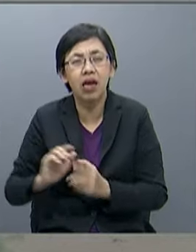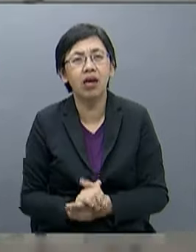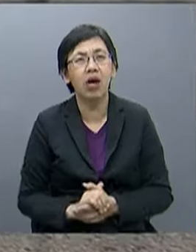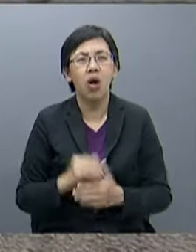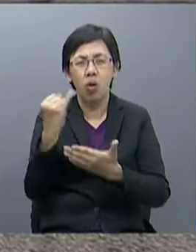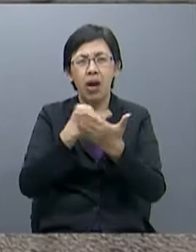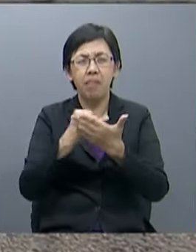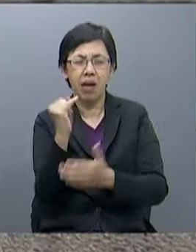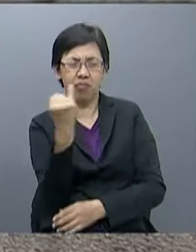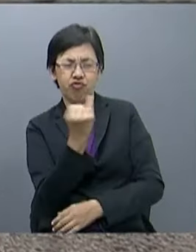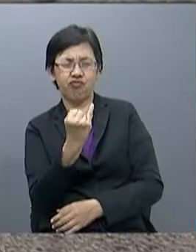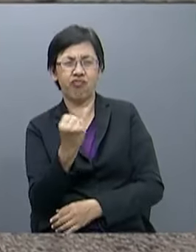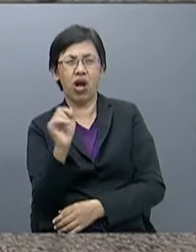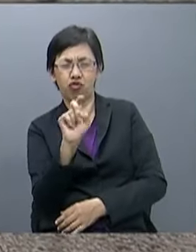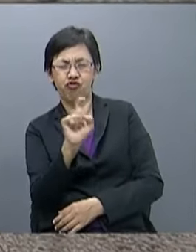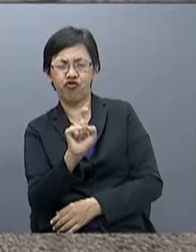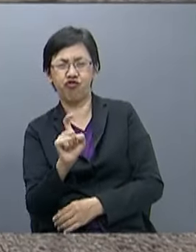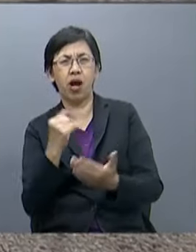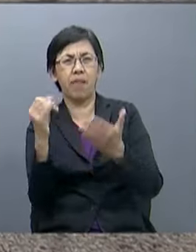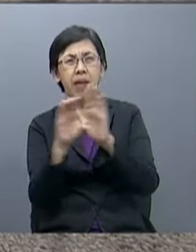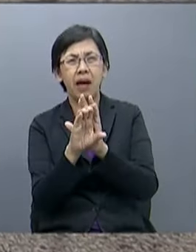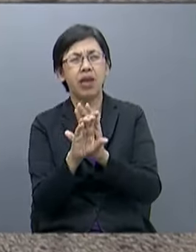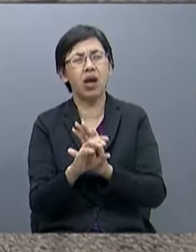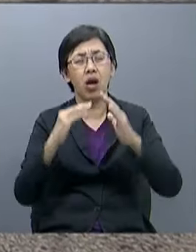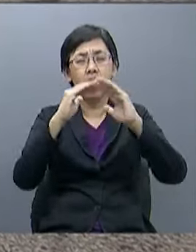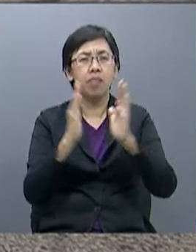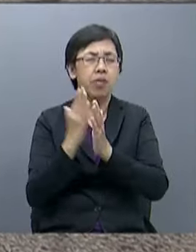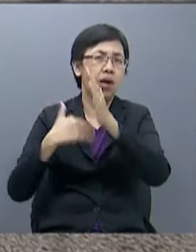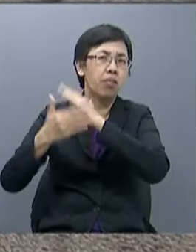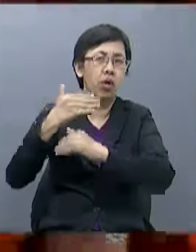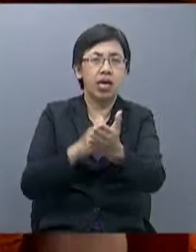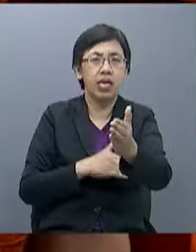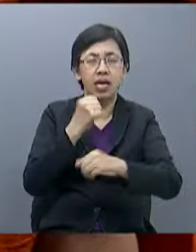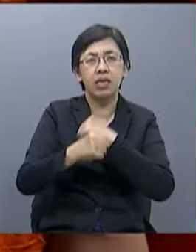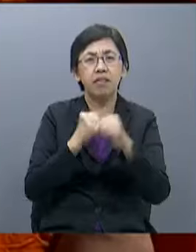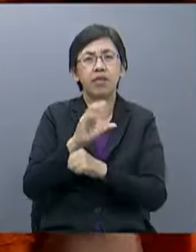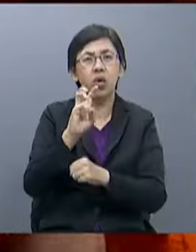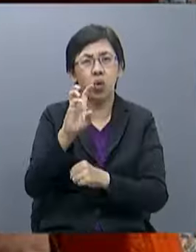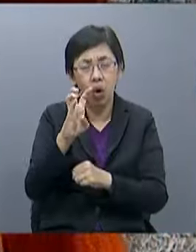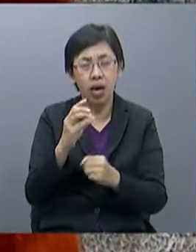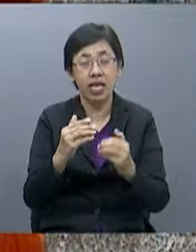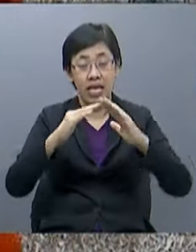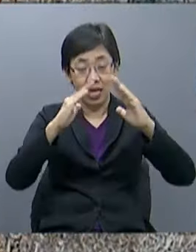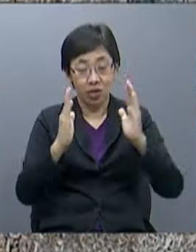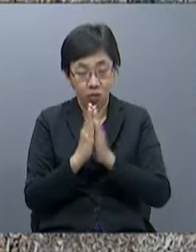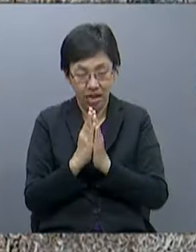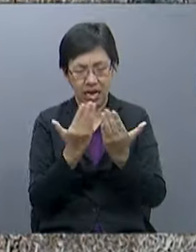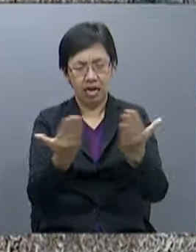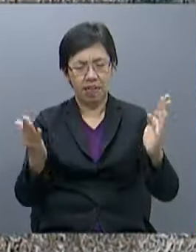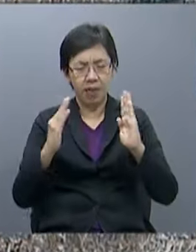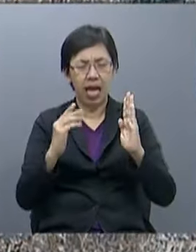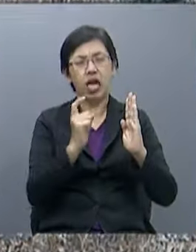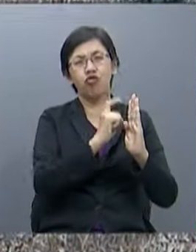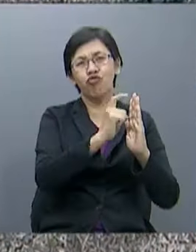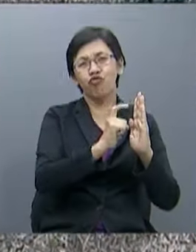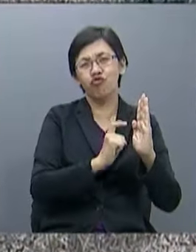ดลวดลายต่างๆบนกำแพงวัดล่ำช้างซึ่งเป็นวัดเก่าแก่ที่มีอายุกว่า600ปีครับจากการสำรวจพบว่านอกจ